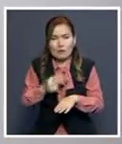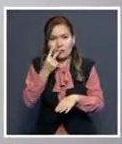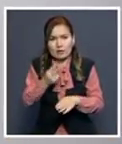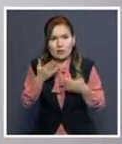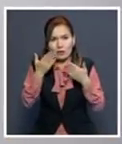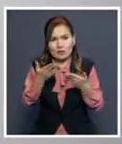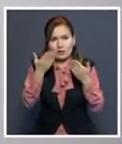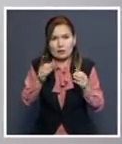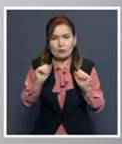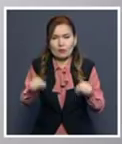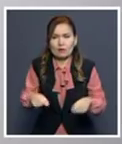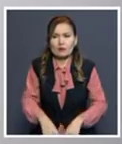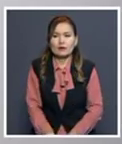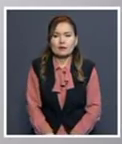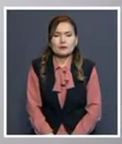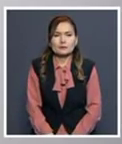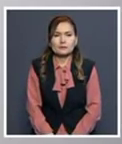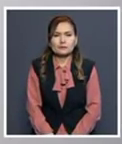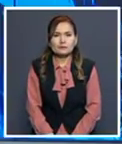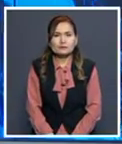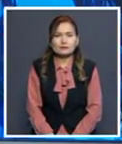Ержан Жаңбырбай, Қазақстан ұлттық телеарнасы.